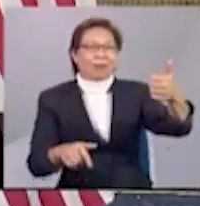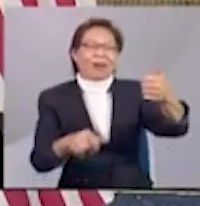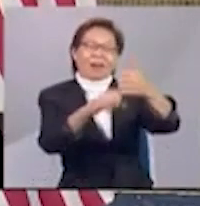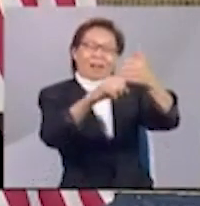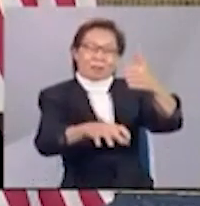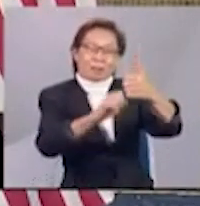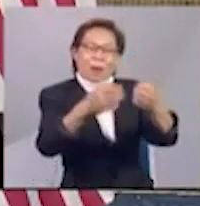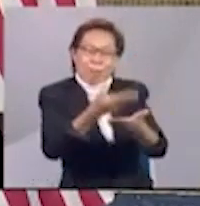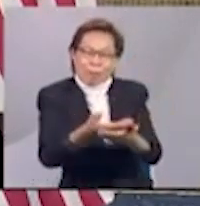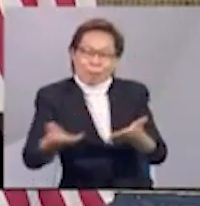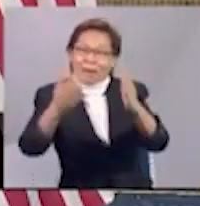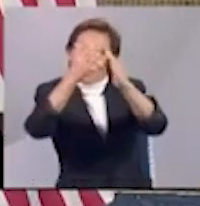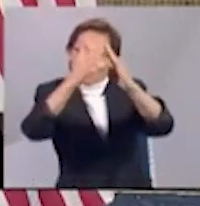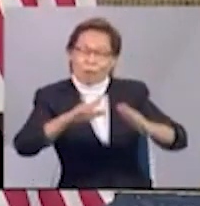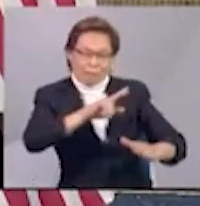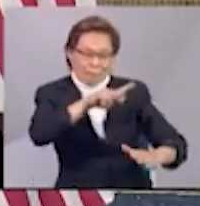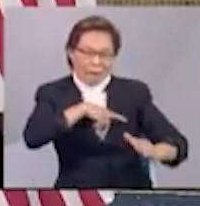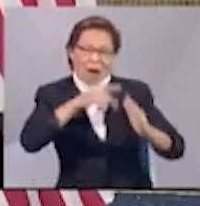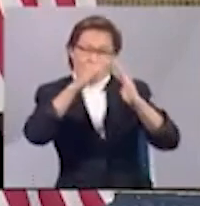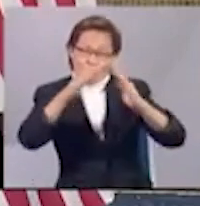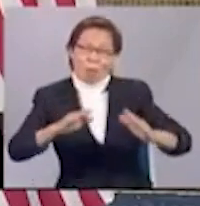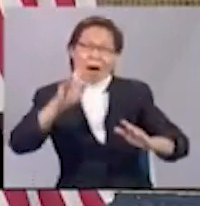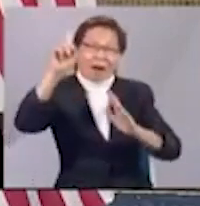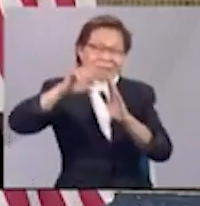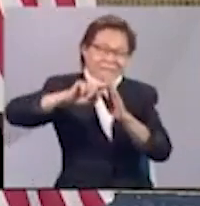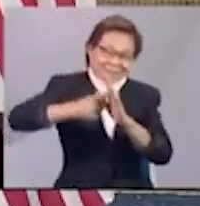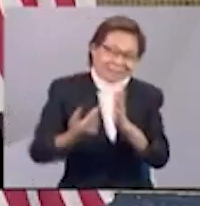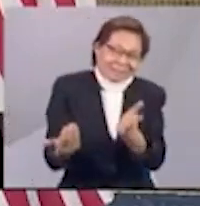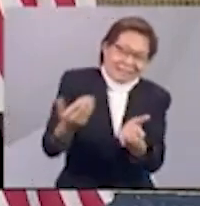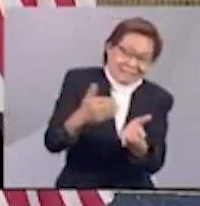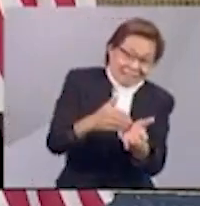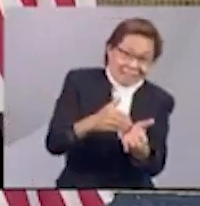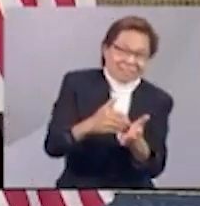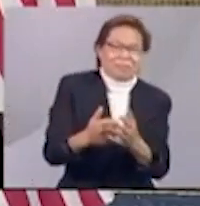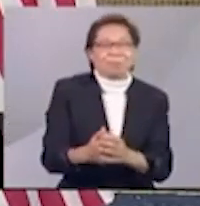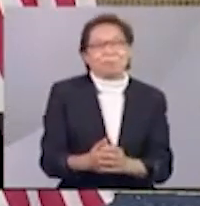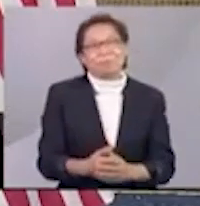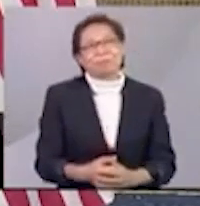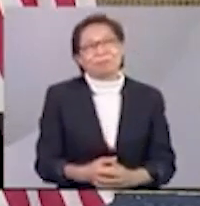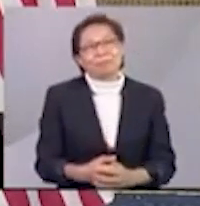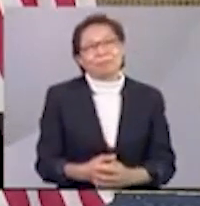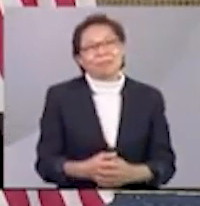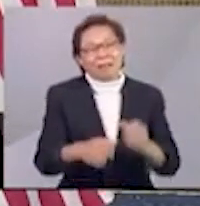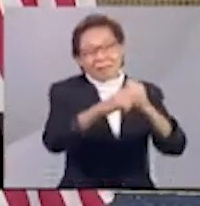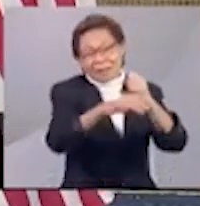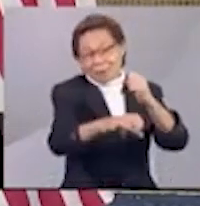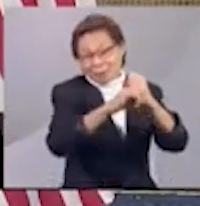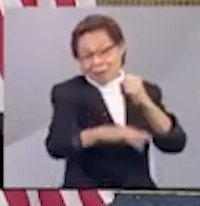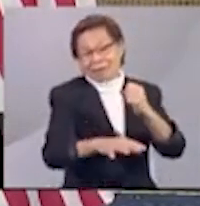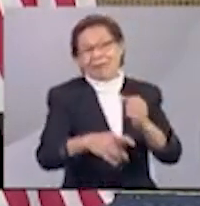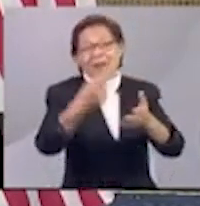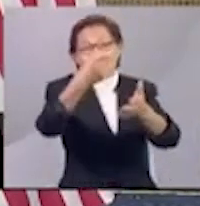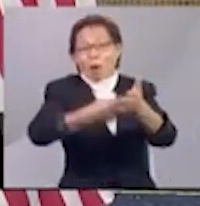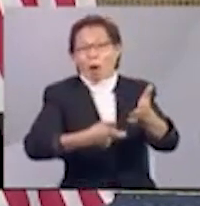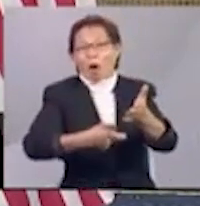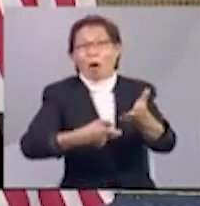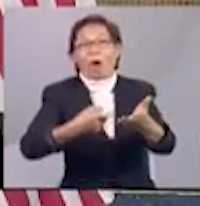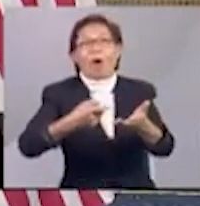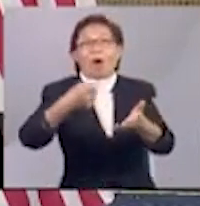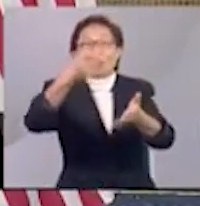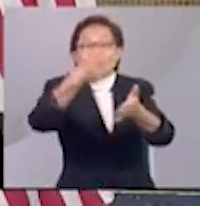kempen pemilikan rumah akan diperkenalkan semula. Melalui kempen ini, pengecualian duty